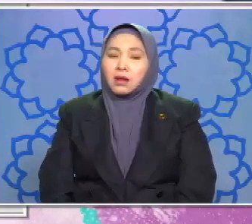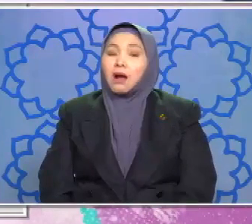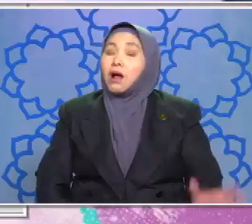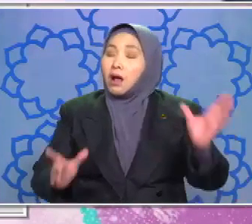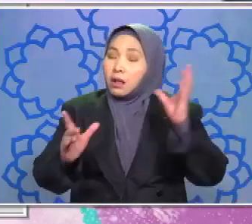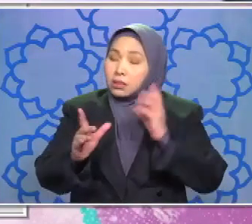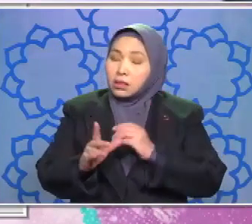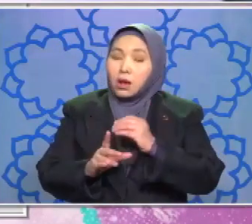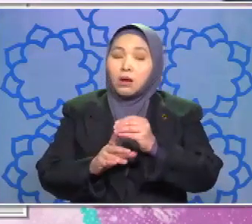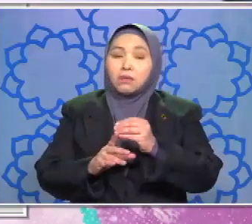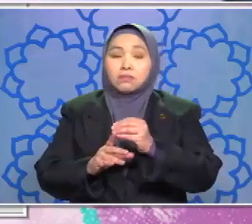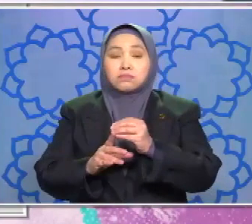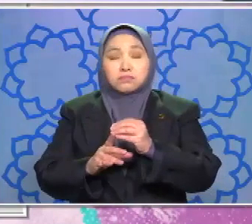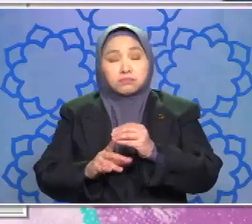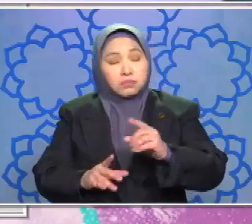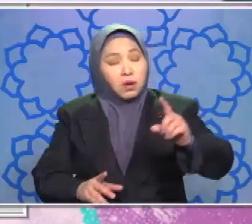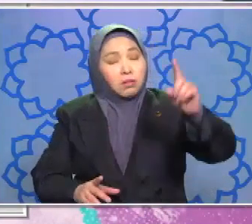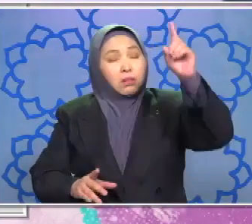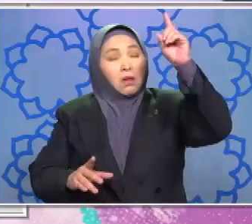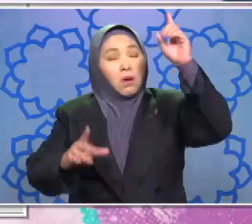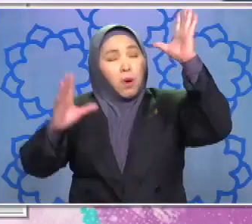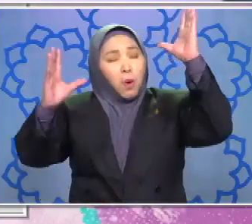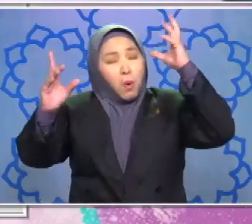يَشْعُرُونَ أَوْ يَأْخُذَهُمْ فِي